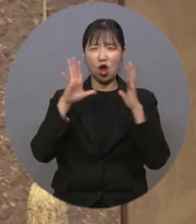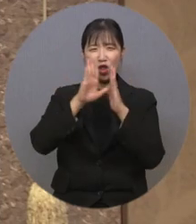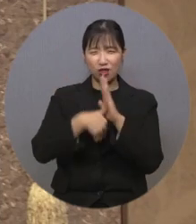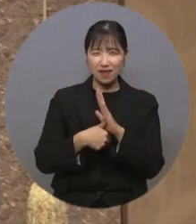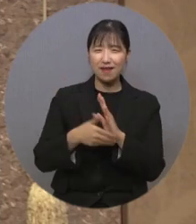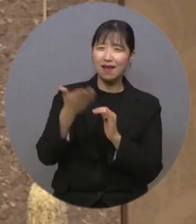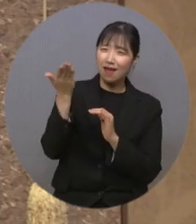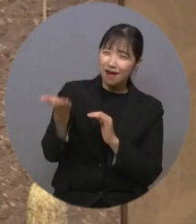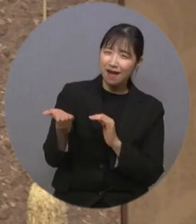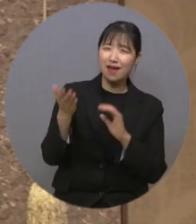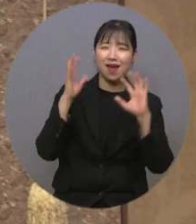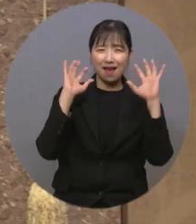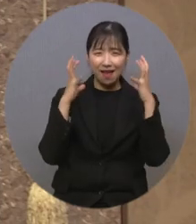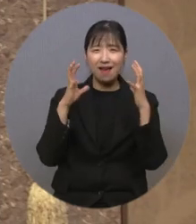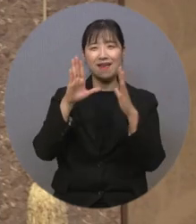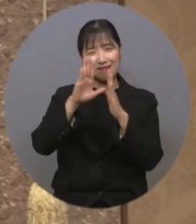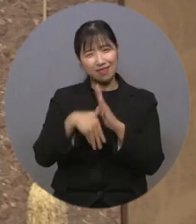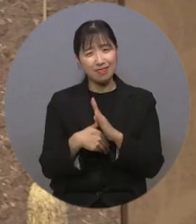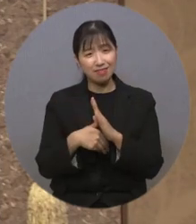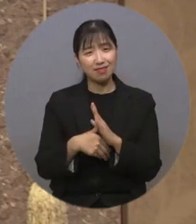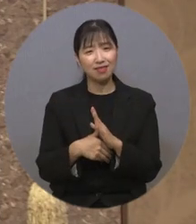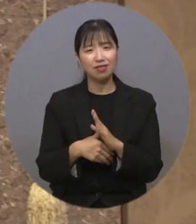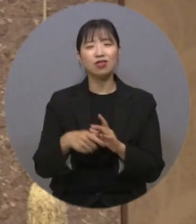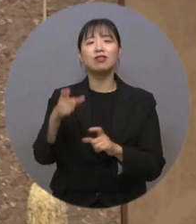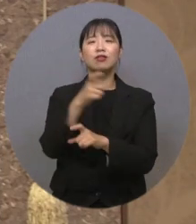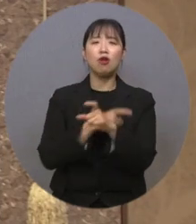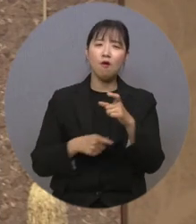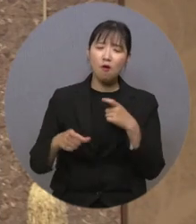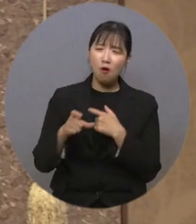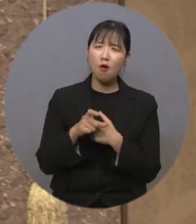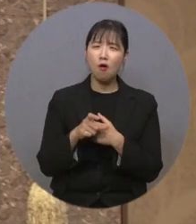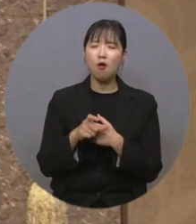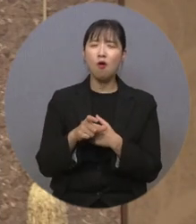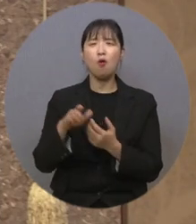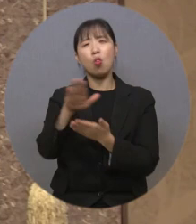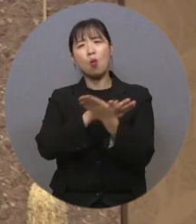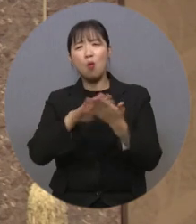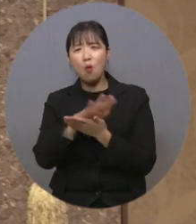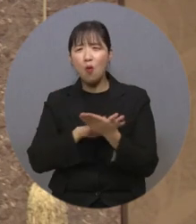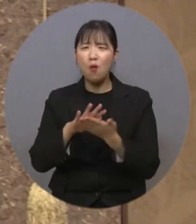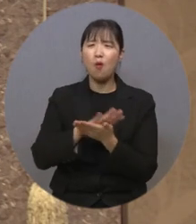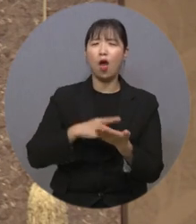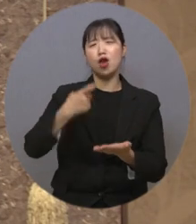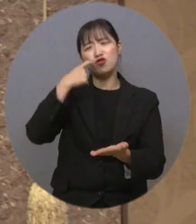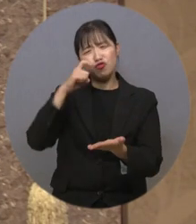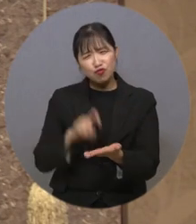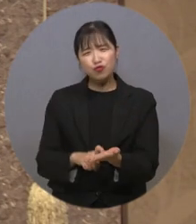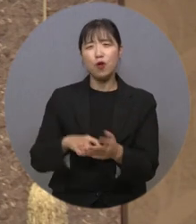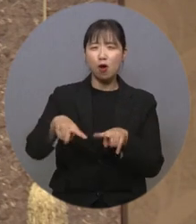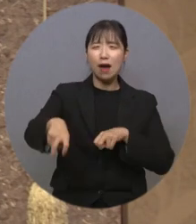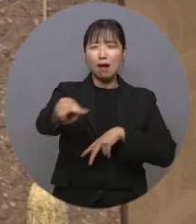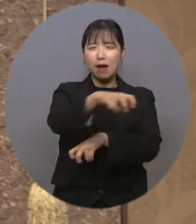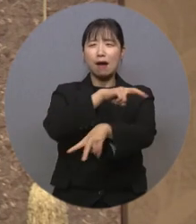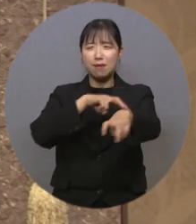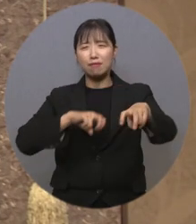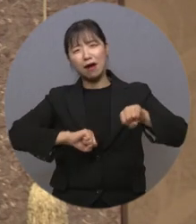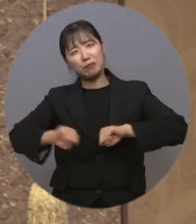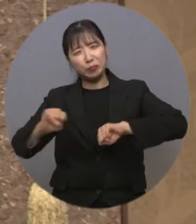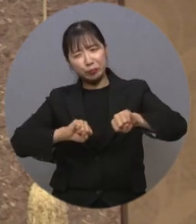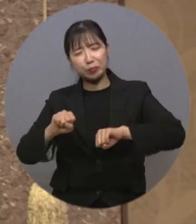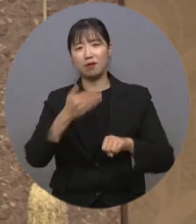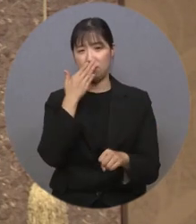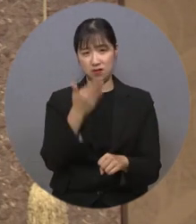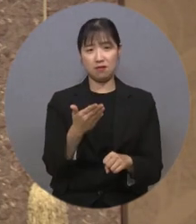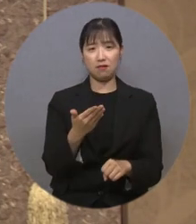아나운서님 조금 그 동심의 세계 때는 아마 그 마음껏 뛰어놀 수도 있었고 마음껏 활동도 할 수